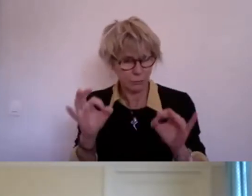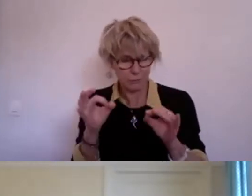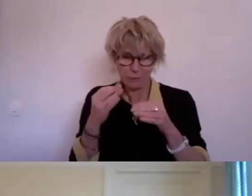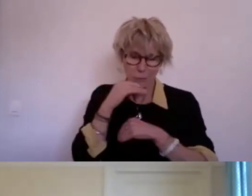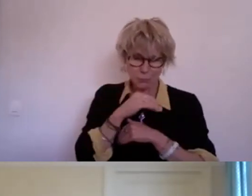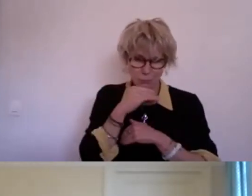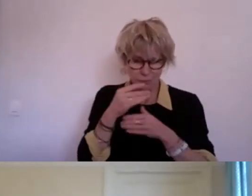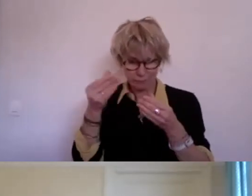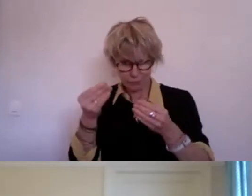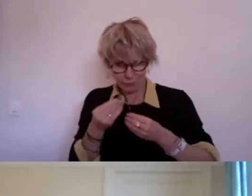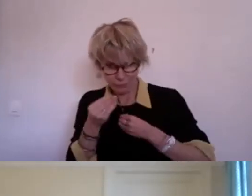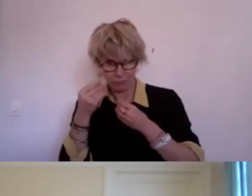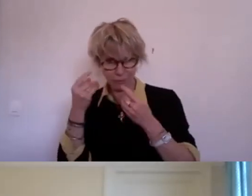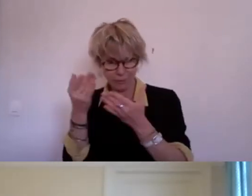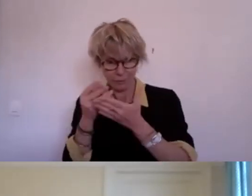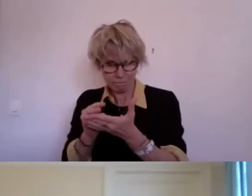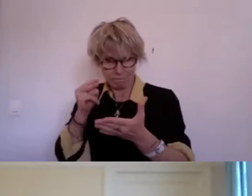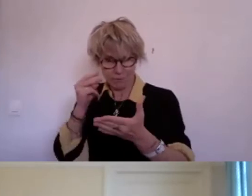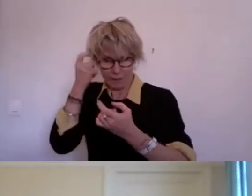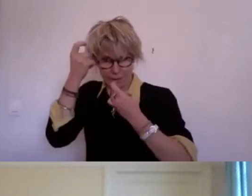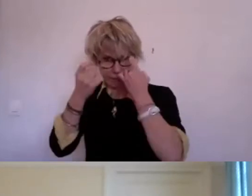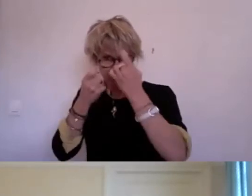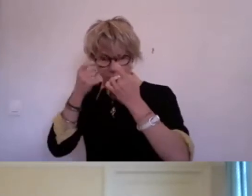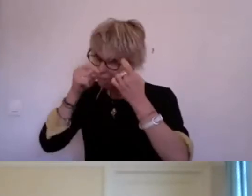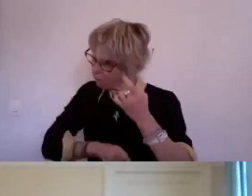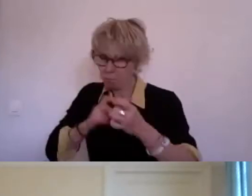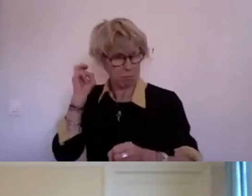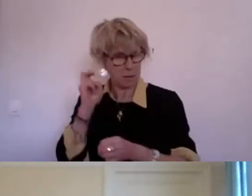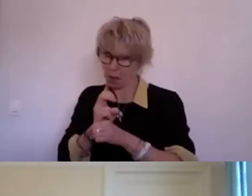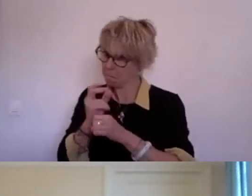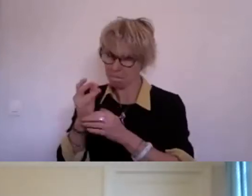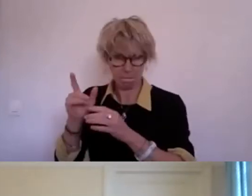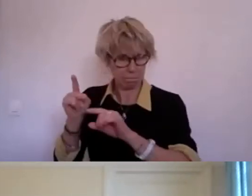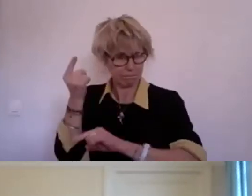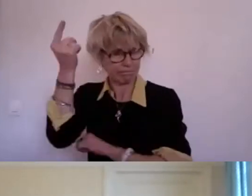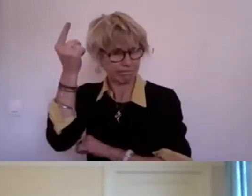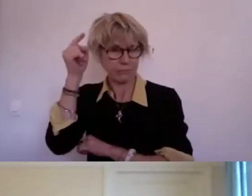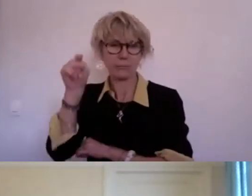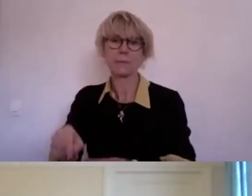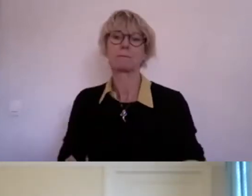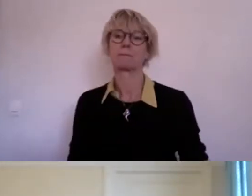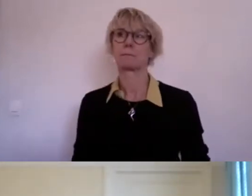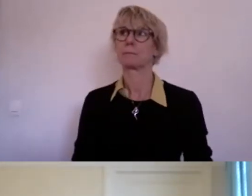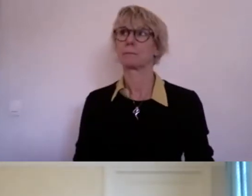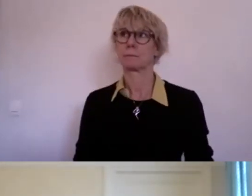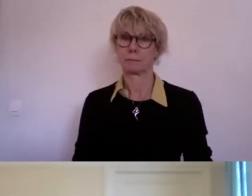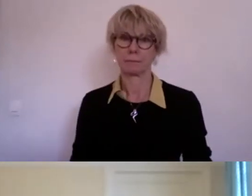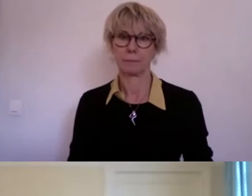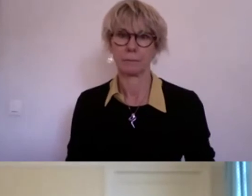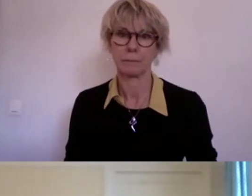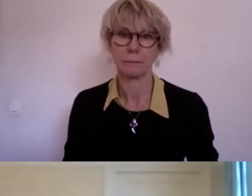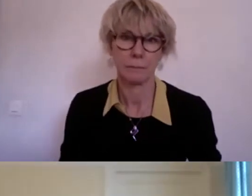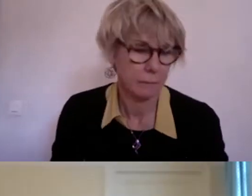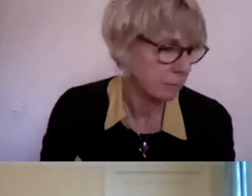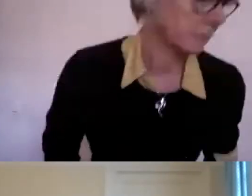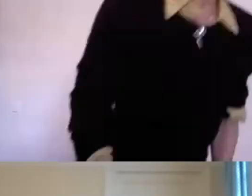de ces réflexions, nous mettons en place et nous pérennisons les offres. Bien. Merci. Je peux reprendre sur la même question, de la même